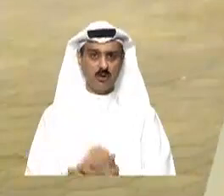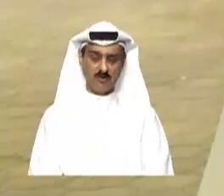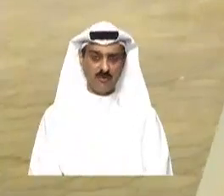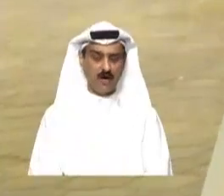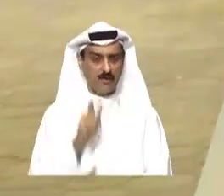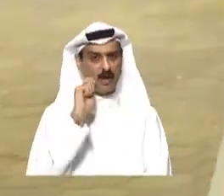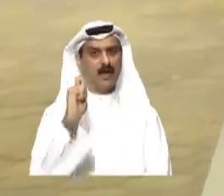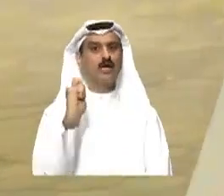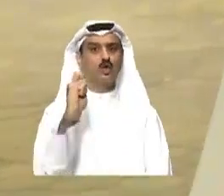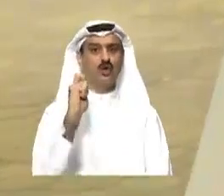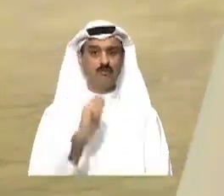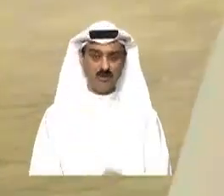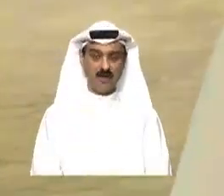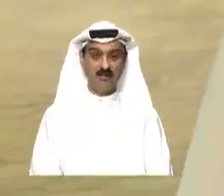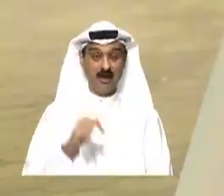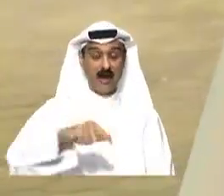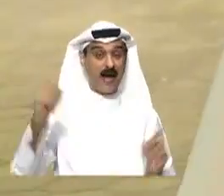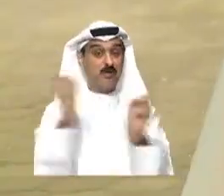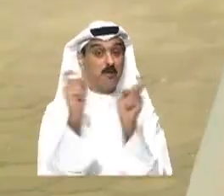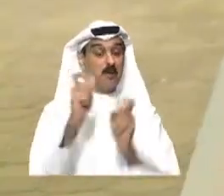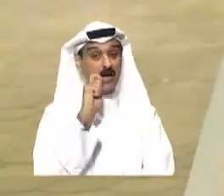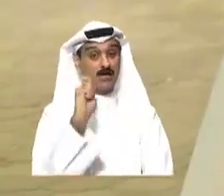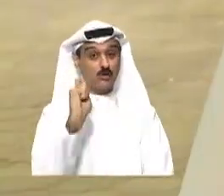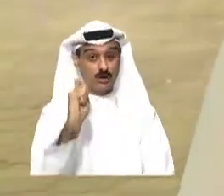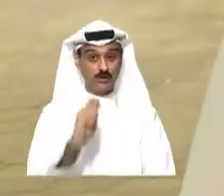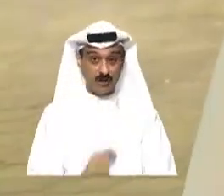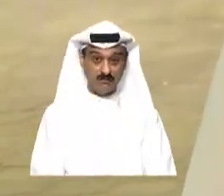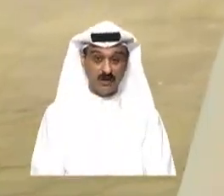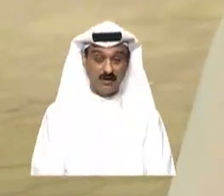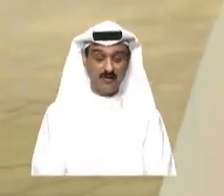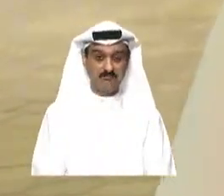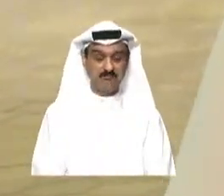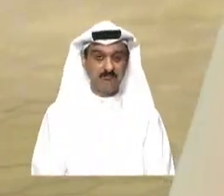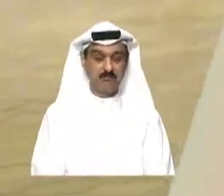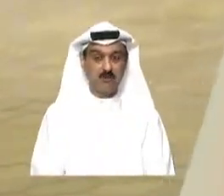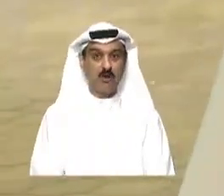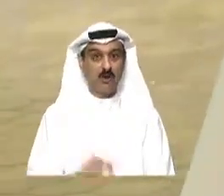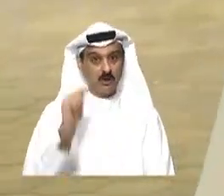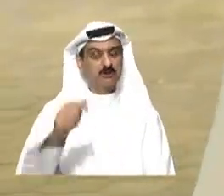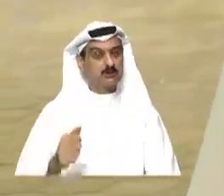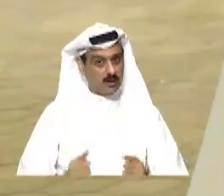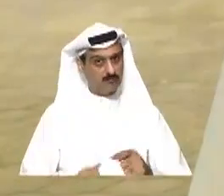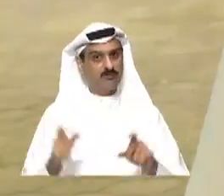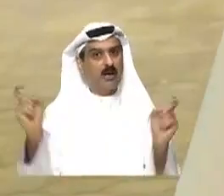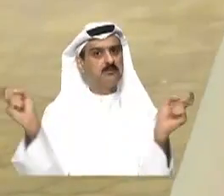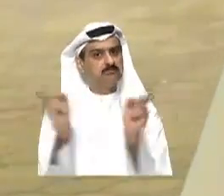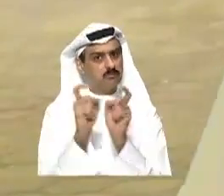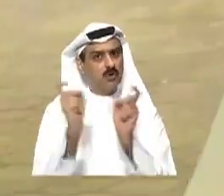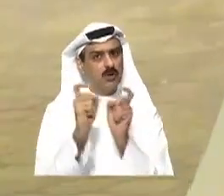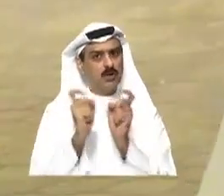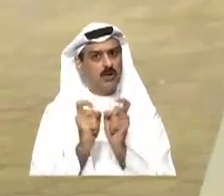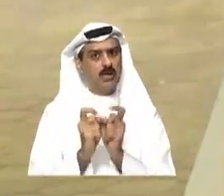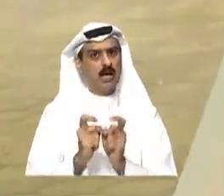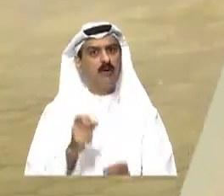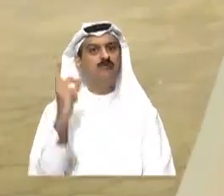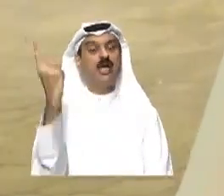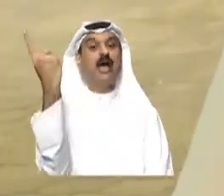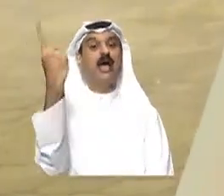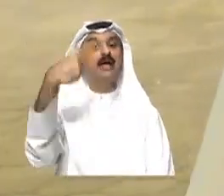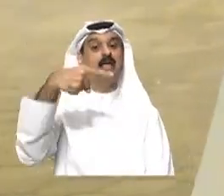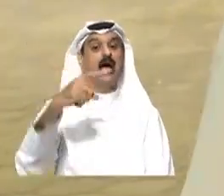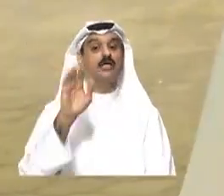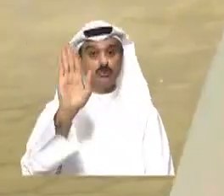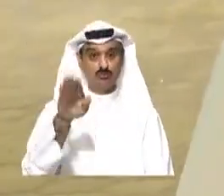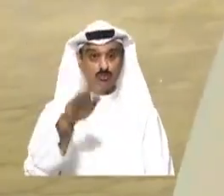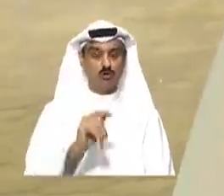يسمونها مباراة المرجلة على قولتهم، أبدعوا يعني وكانوا يلعبون صج فعلا. 11 لاعب بالملعب،